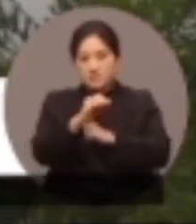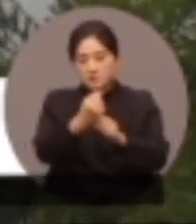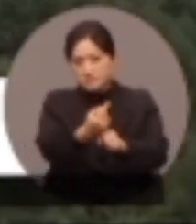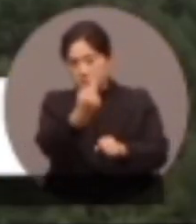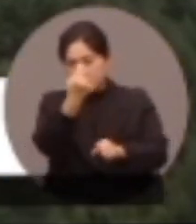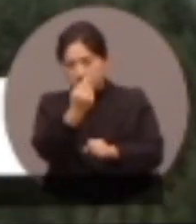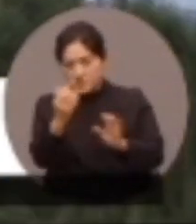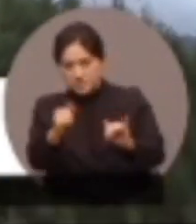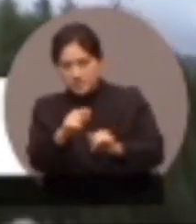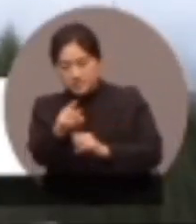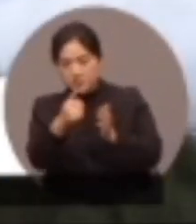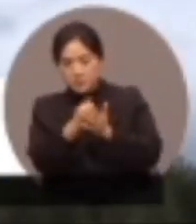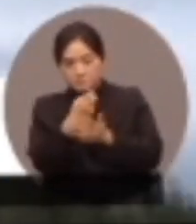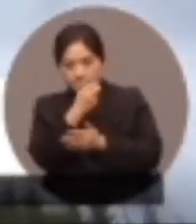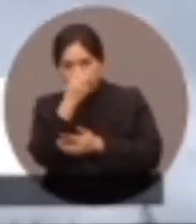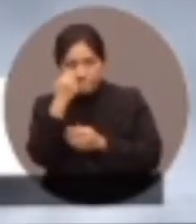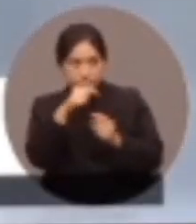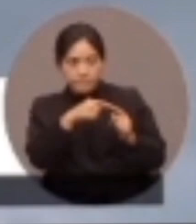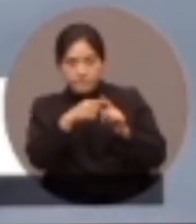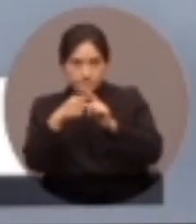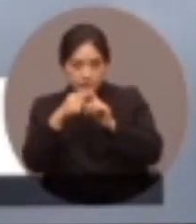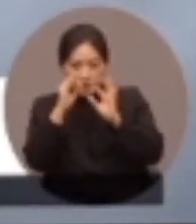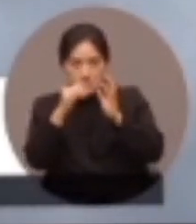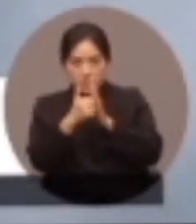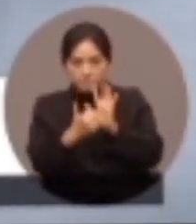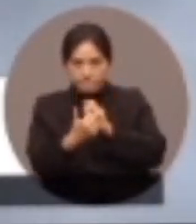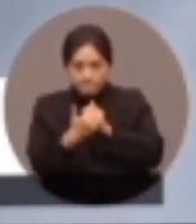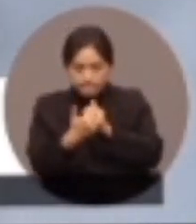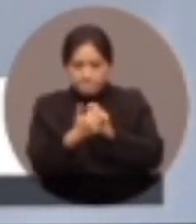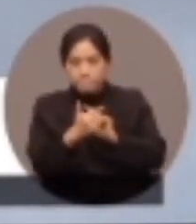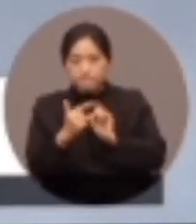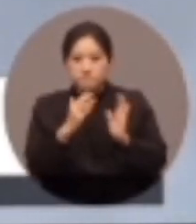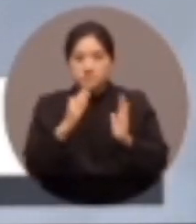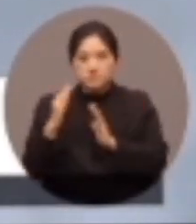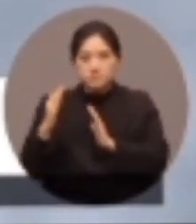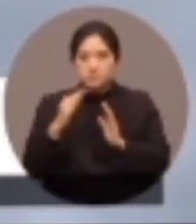대비하여 관련 동향을 추적 감시하면서 대비태세를 유지하고 있다고 설명했습니다.